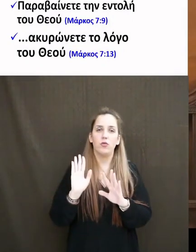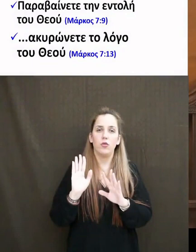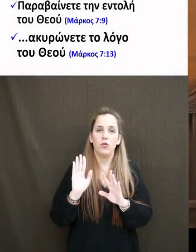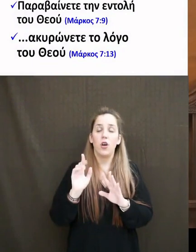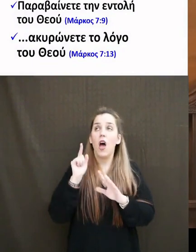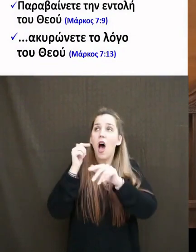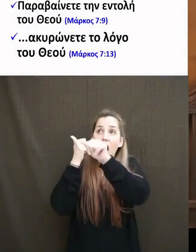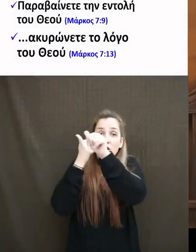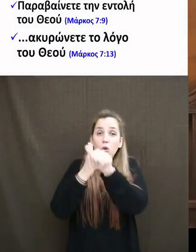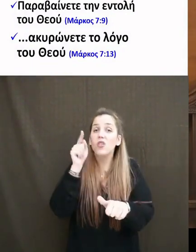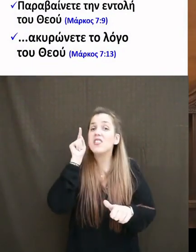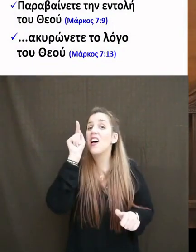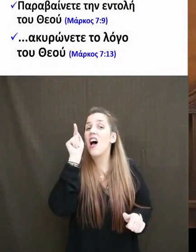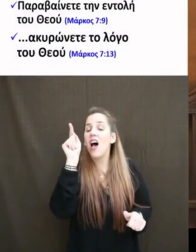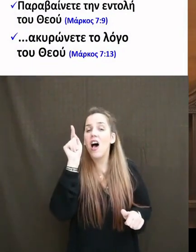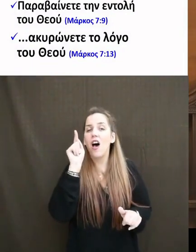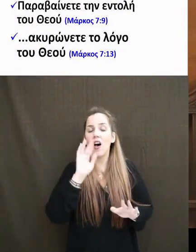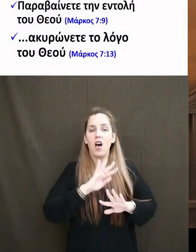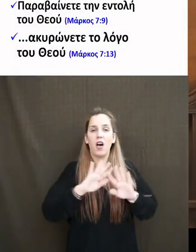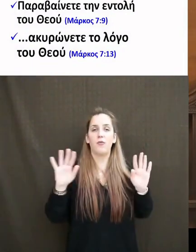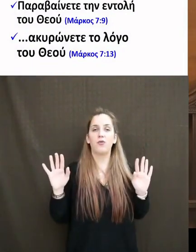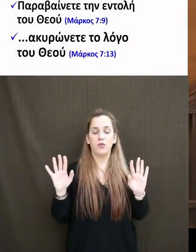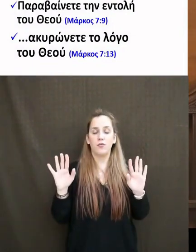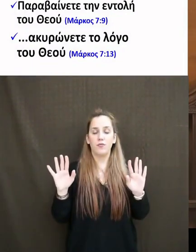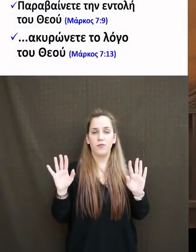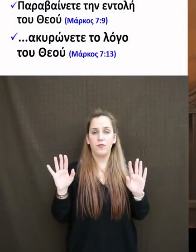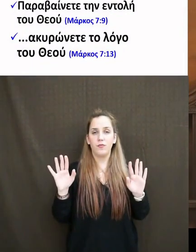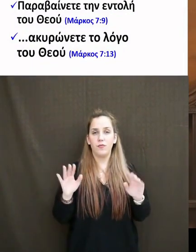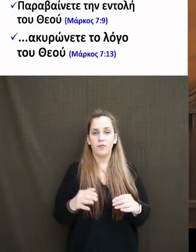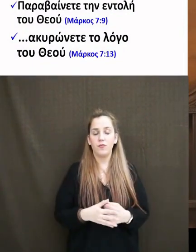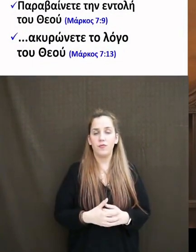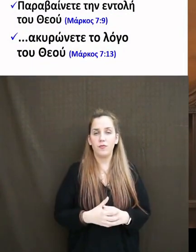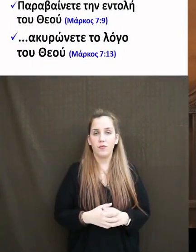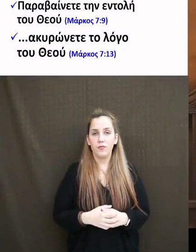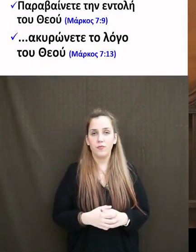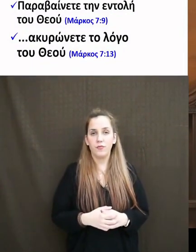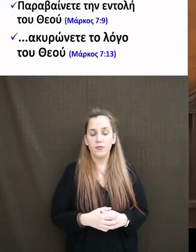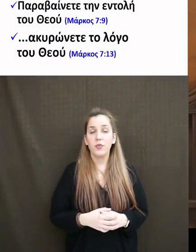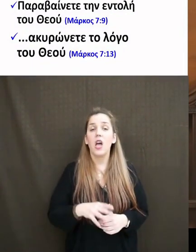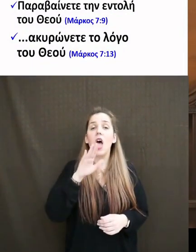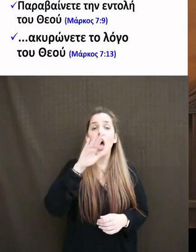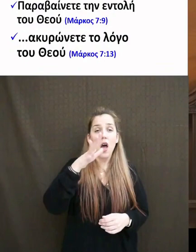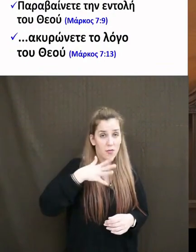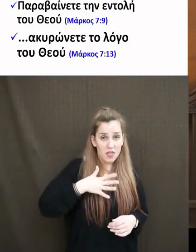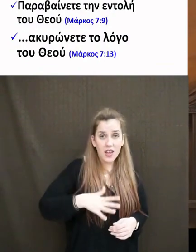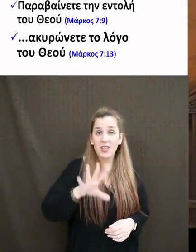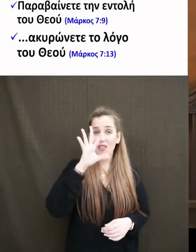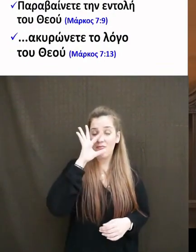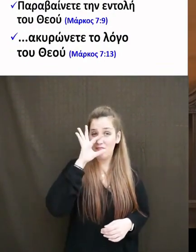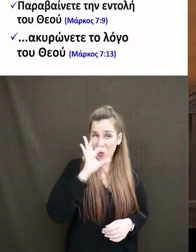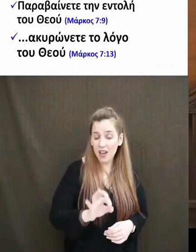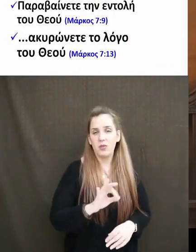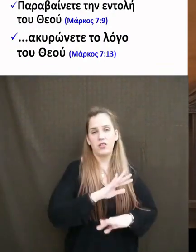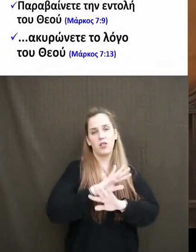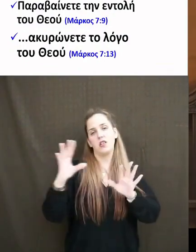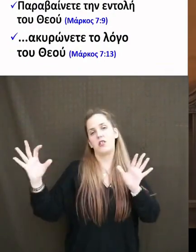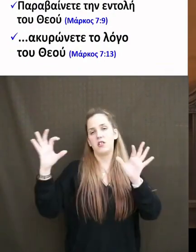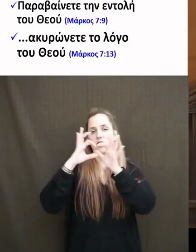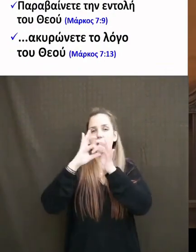για να φυλαχτεί η ψυχή μας από αυτές τις παγίδες είναι ο Λόγος του Θεού να γίνει κομμάτι δικό